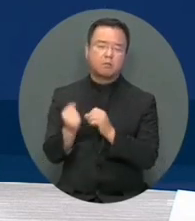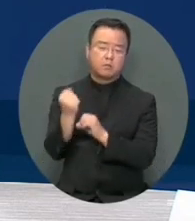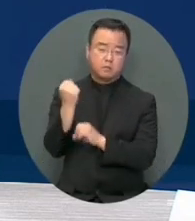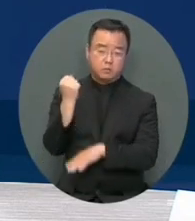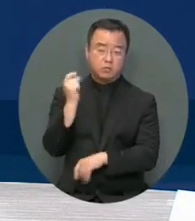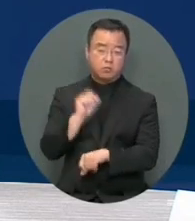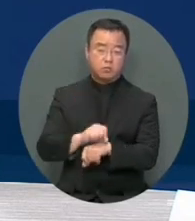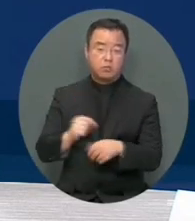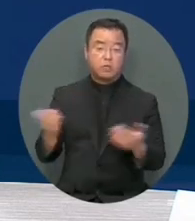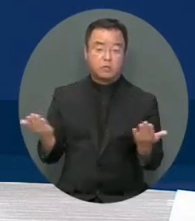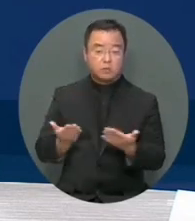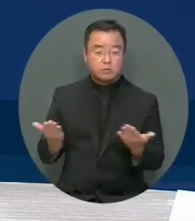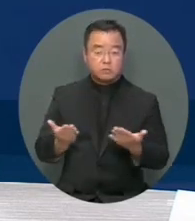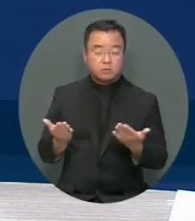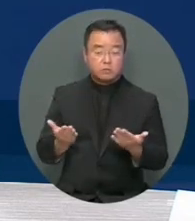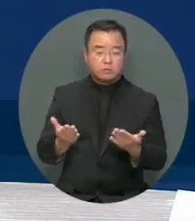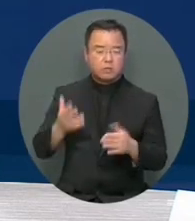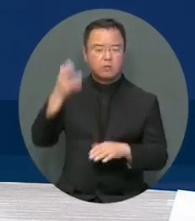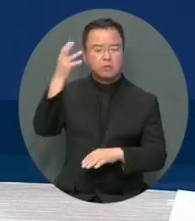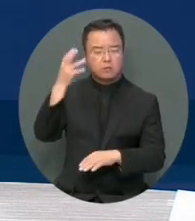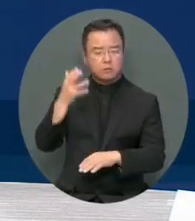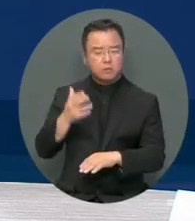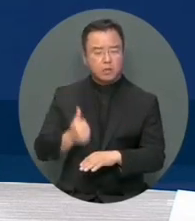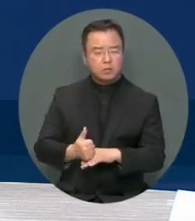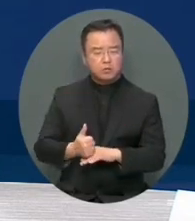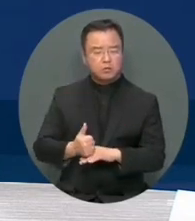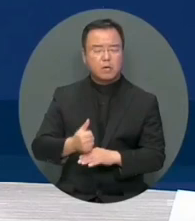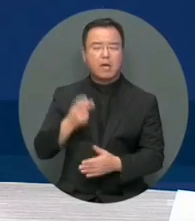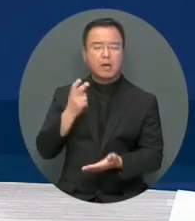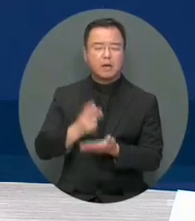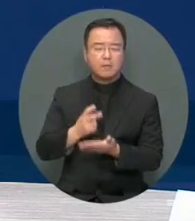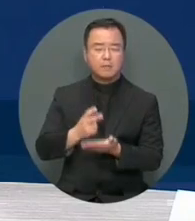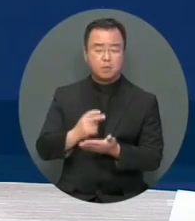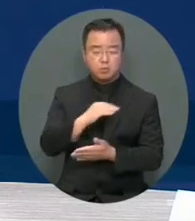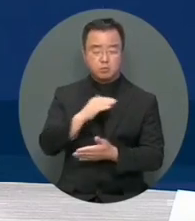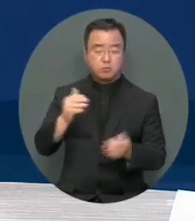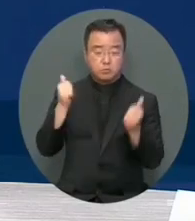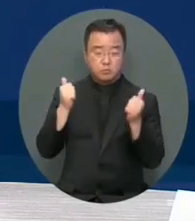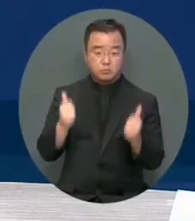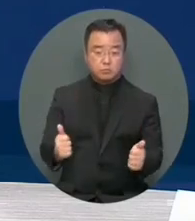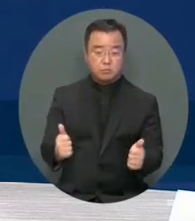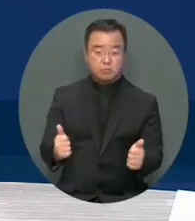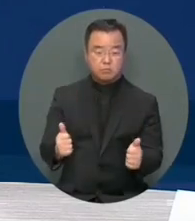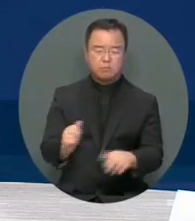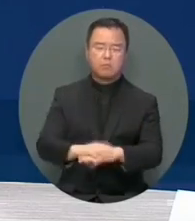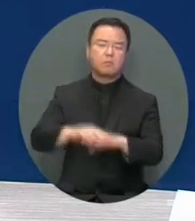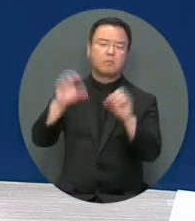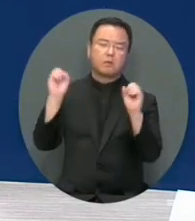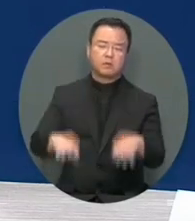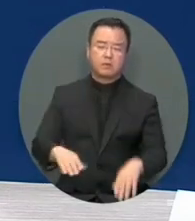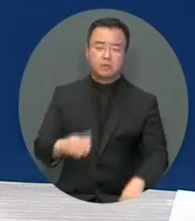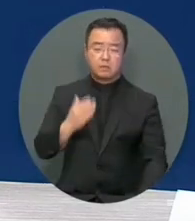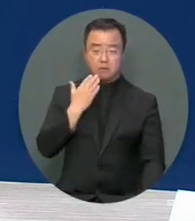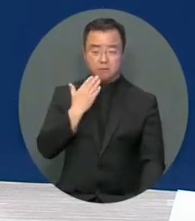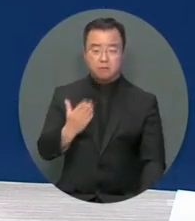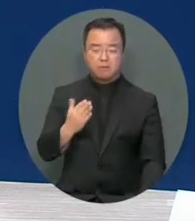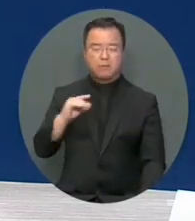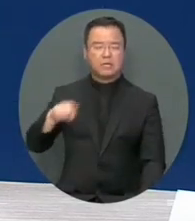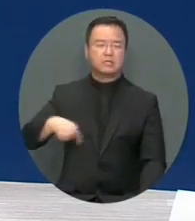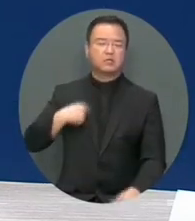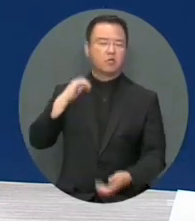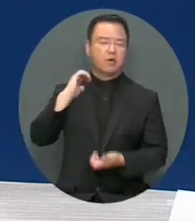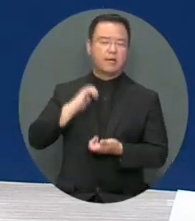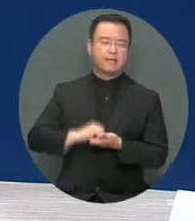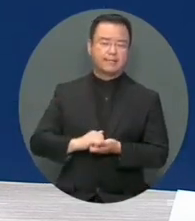행정은 나중에 사법적 심판을 받아서 무효화될 가능성도 있는 것이고 해서 이건 스스로의 한계가 있고